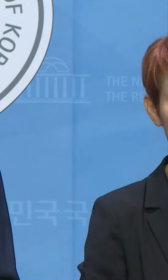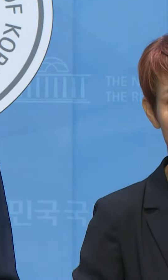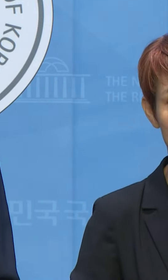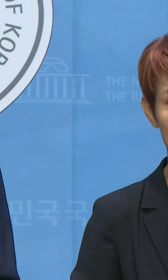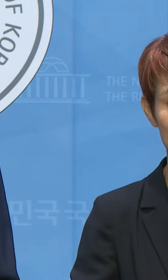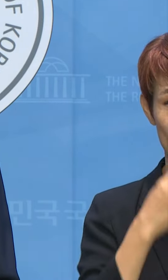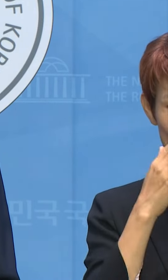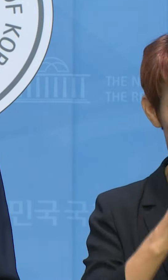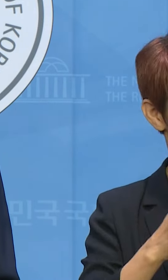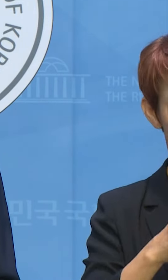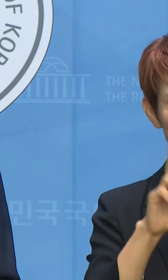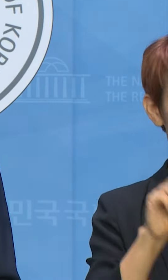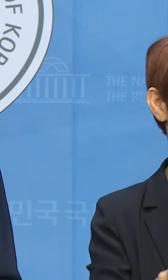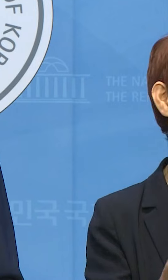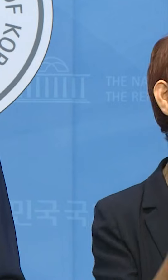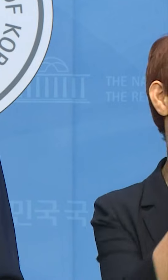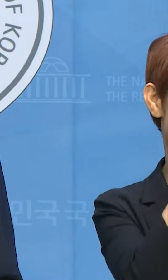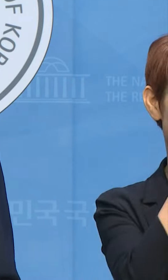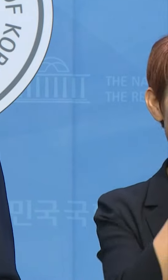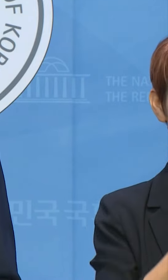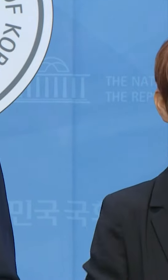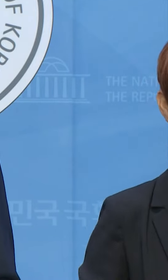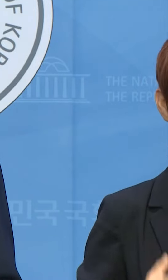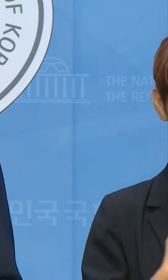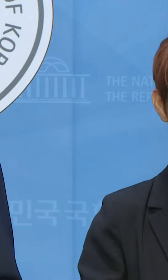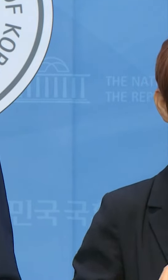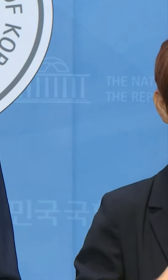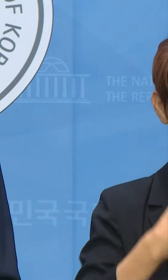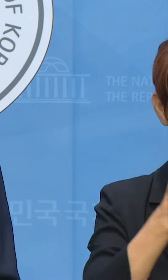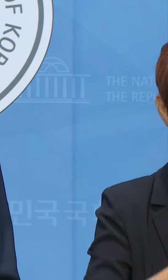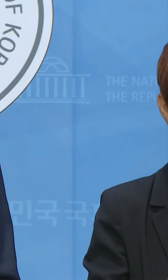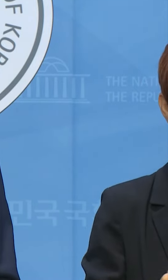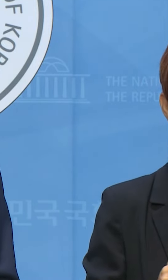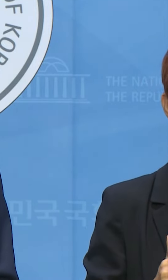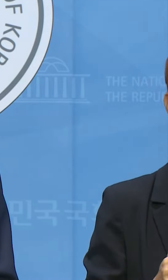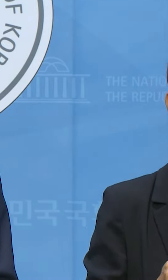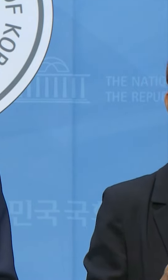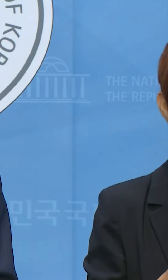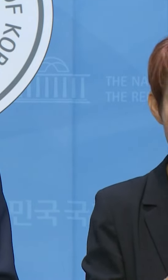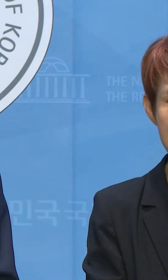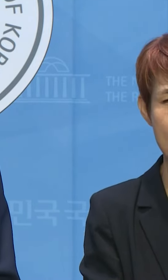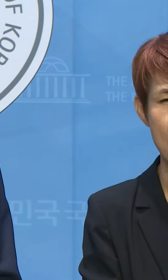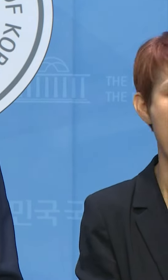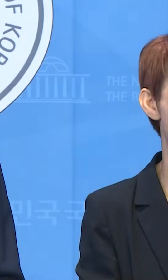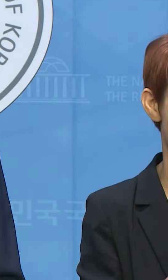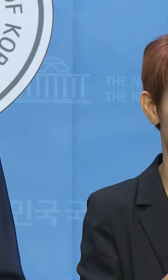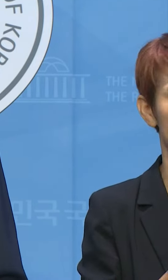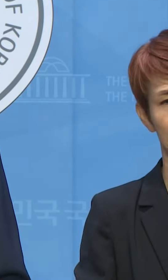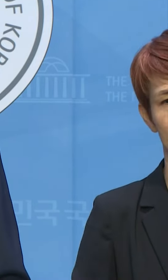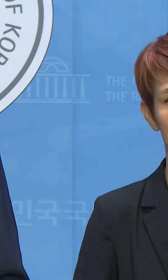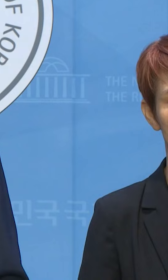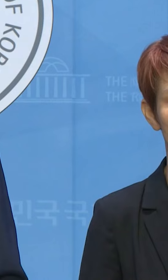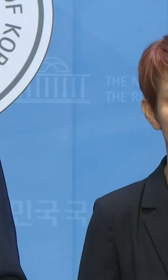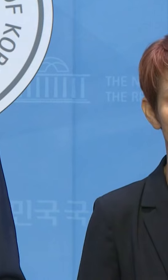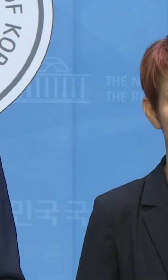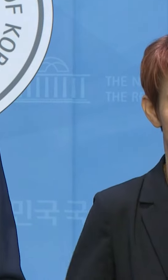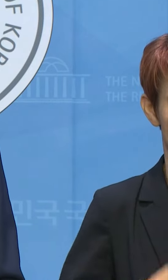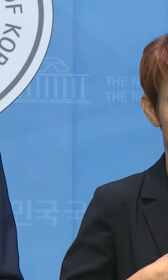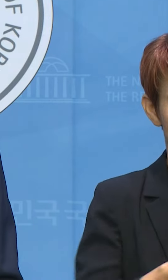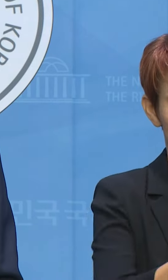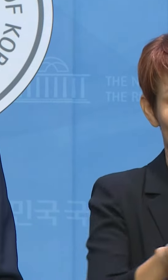공멸할 것이다 걱정을 넘어 조롱과 비양이 던져졌습니다 저는